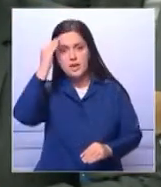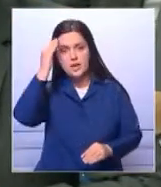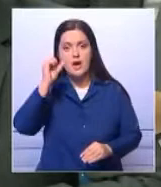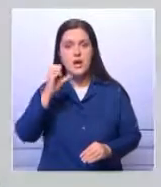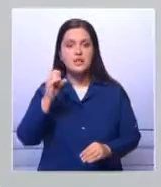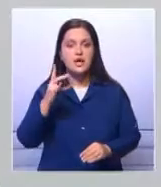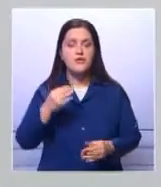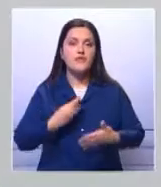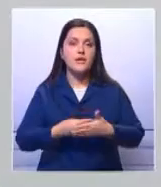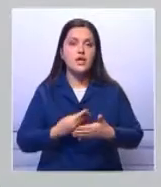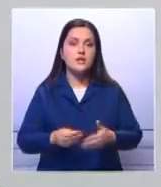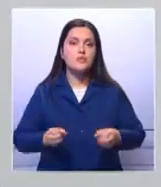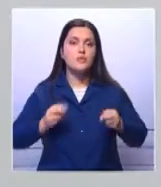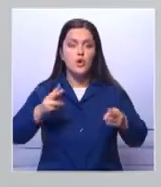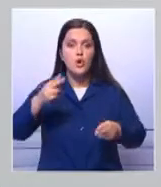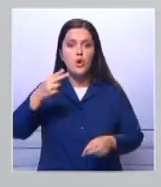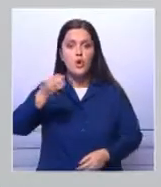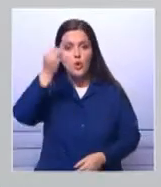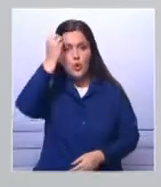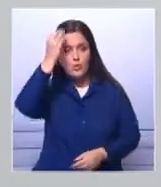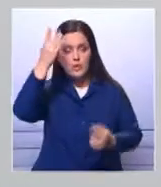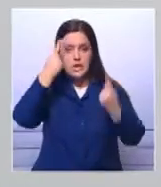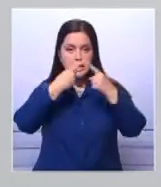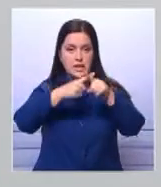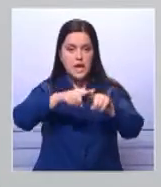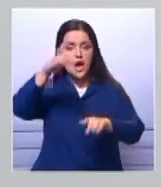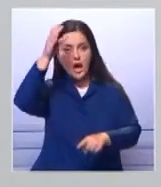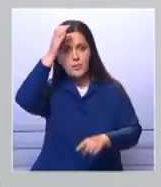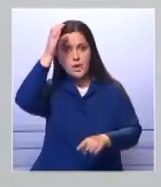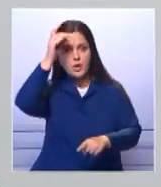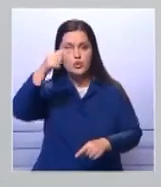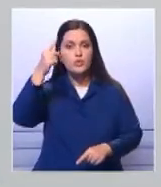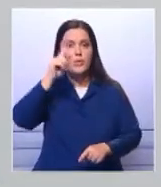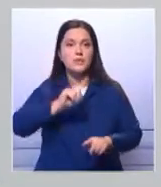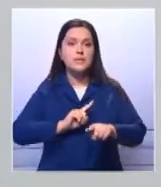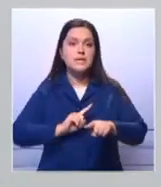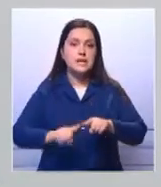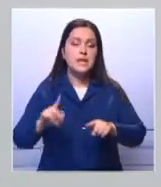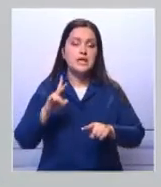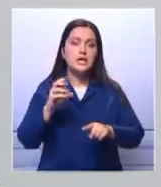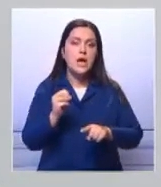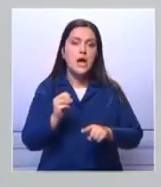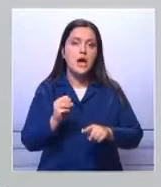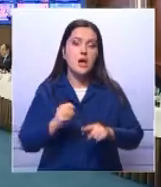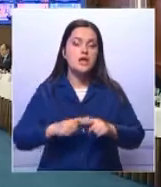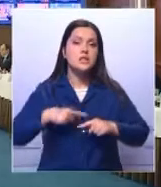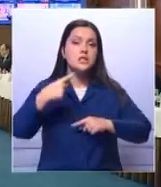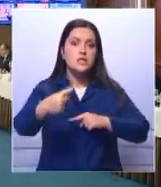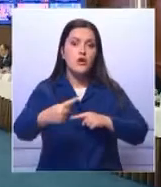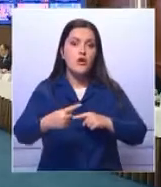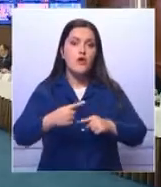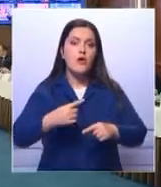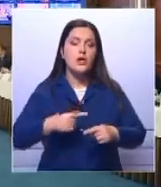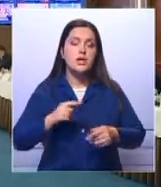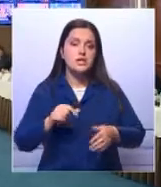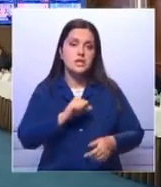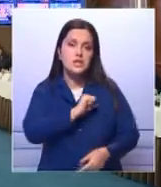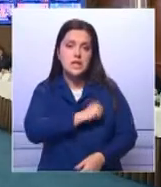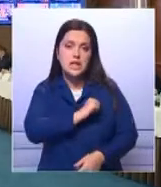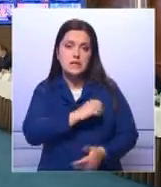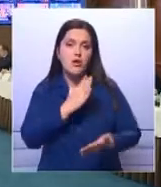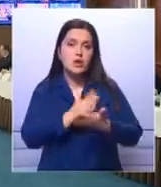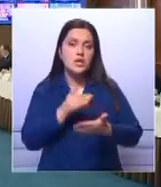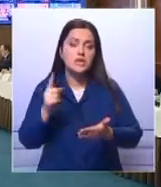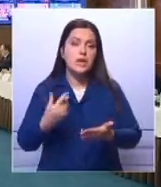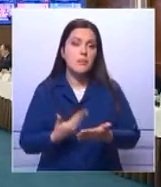По мнению Асанова, финансовый преступник умен, технически образован, думает быстрее и на несколько шагов впереди следствия. В